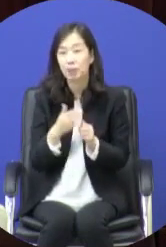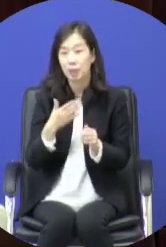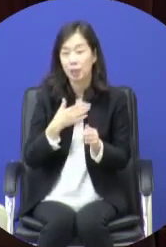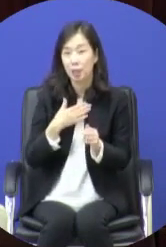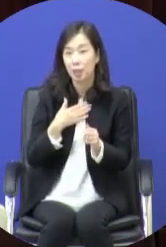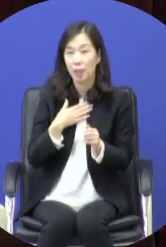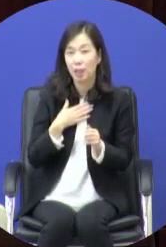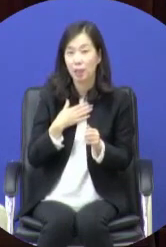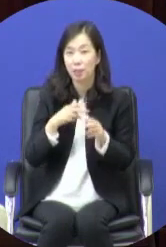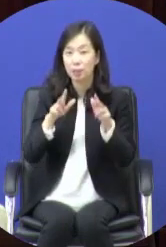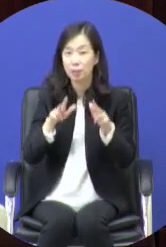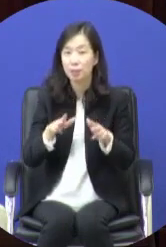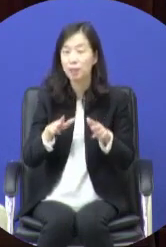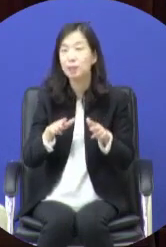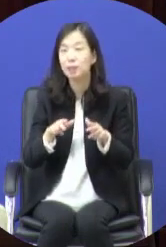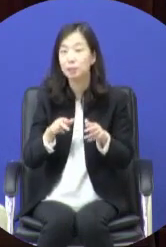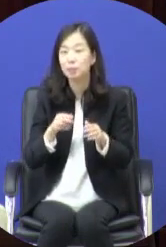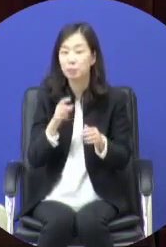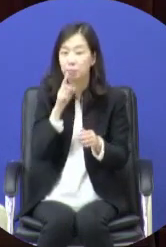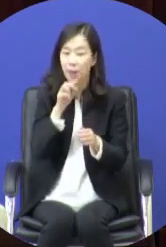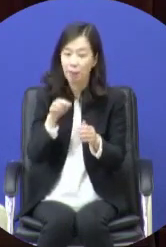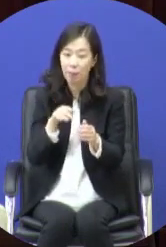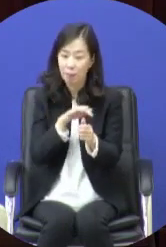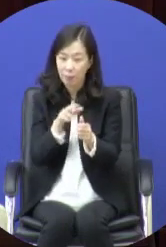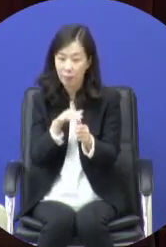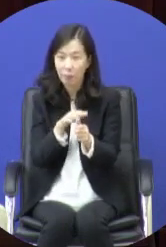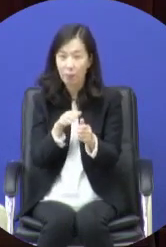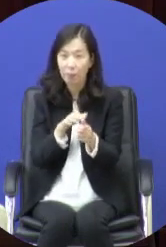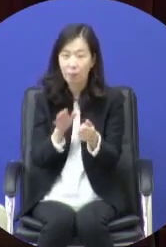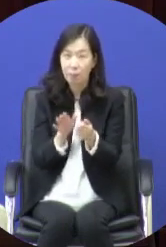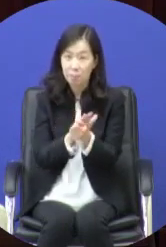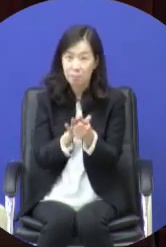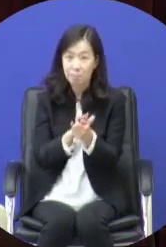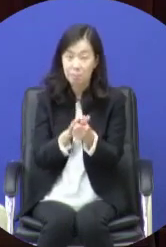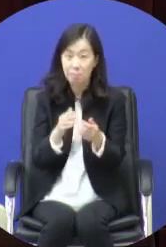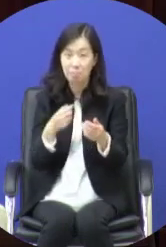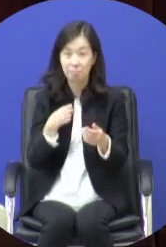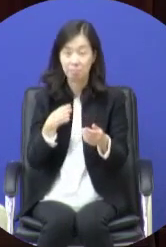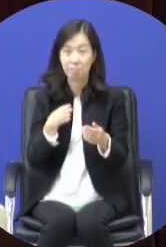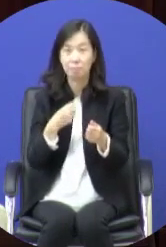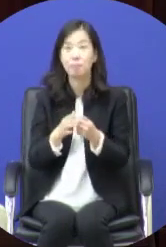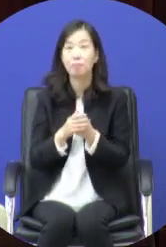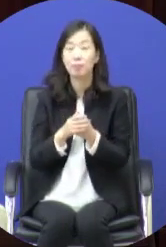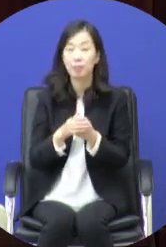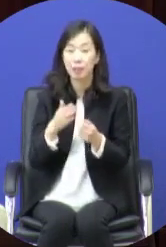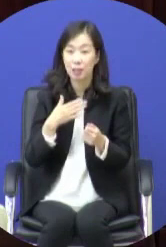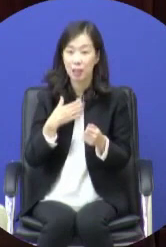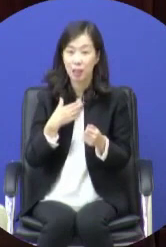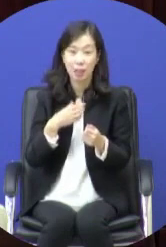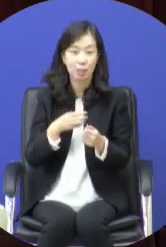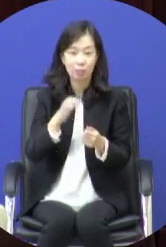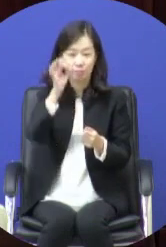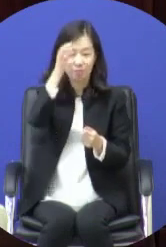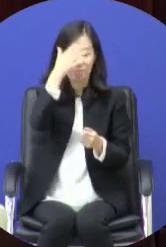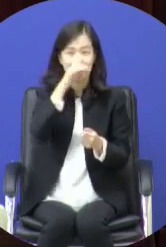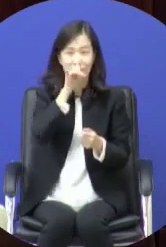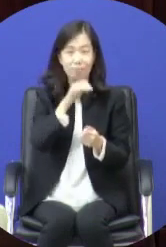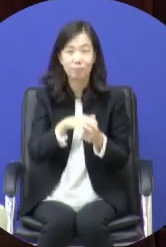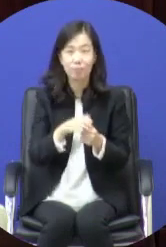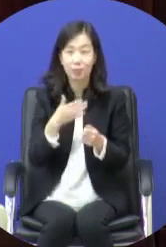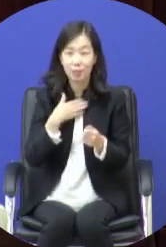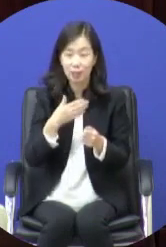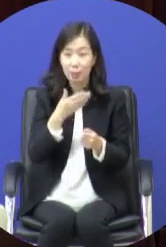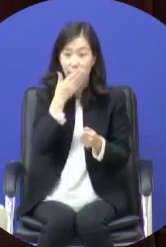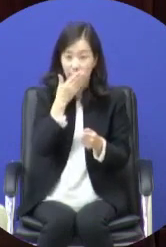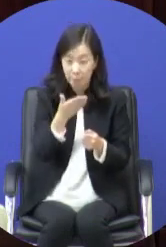나도 지금은 로비스트야. 나는 내가 해보니까 로비스트로서 기질이 있어. 나는 내가 할